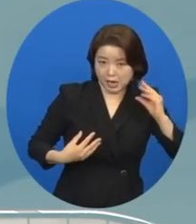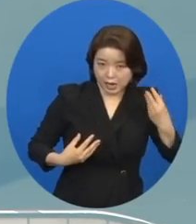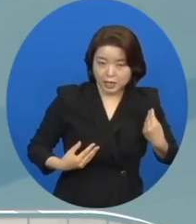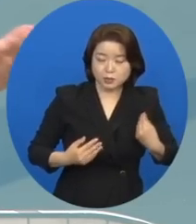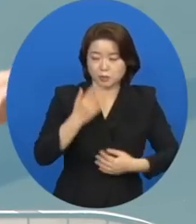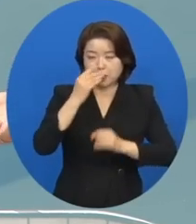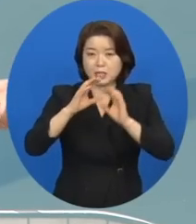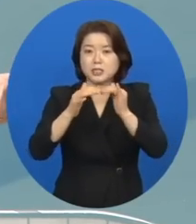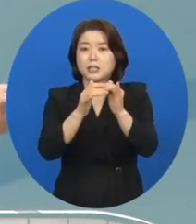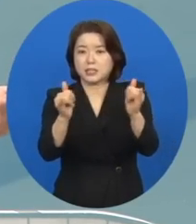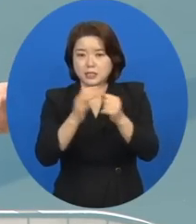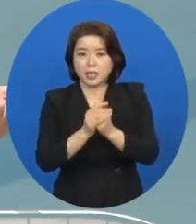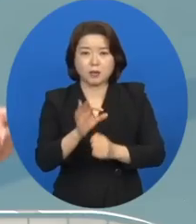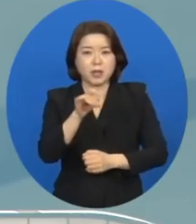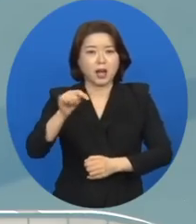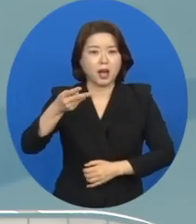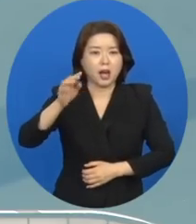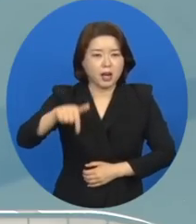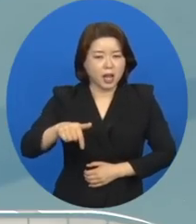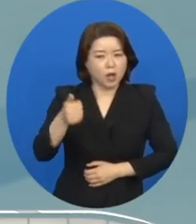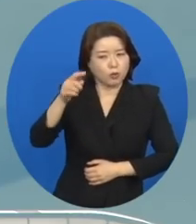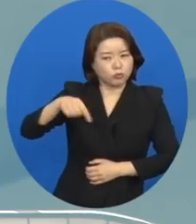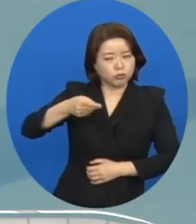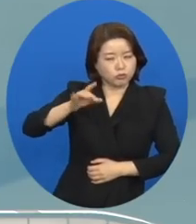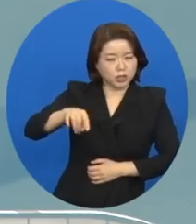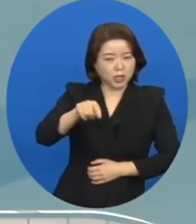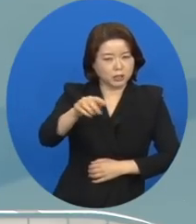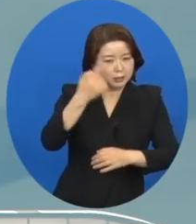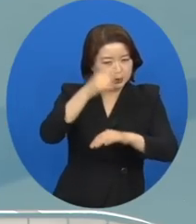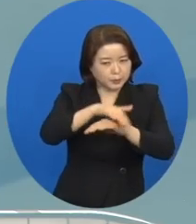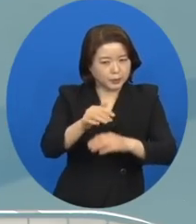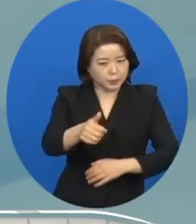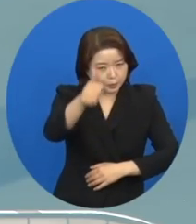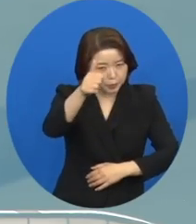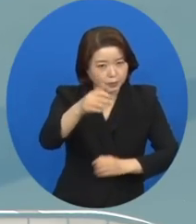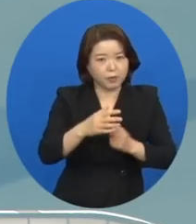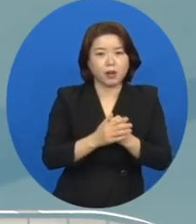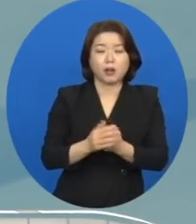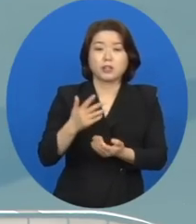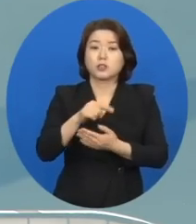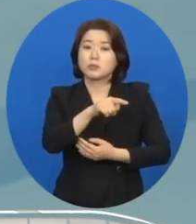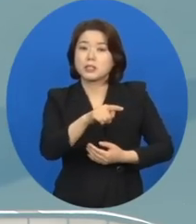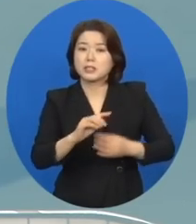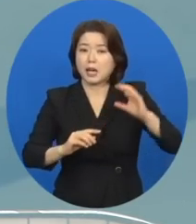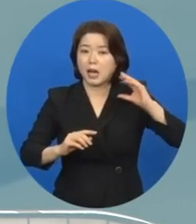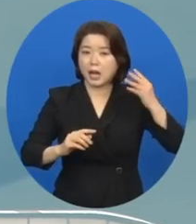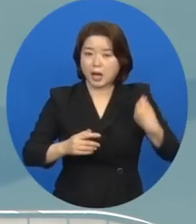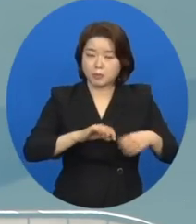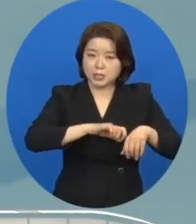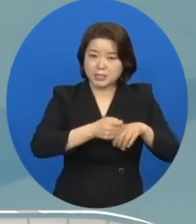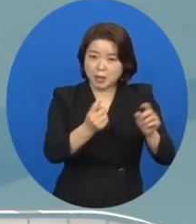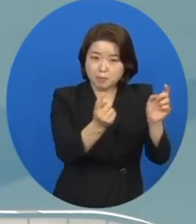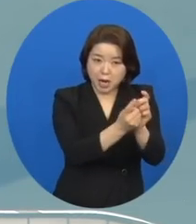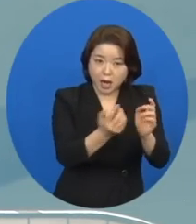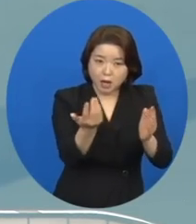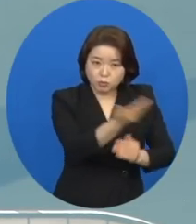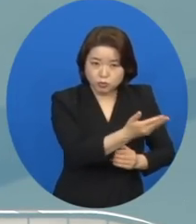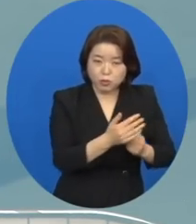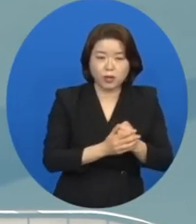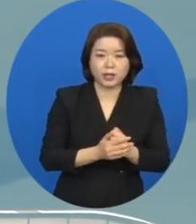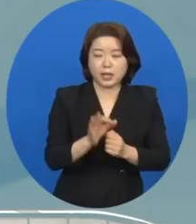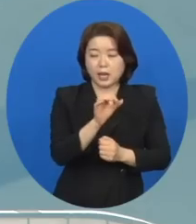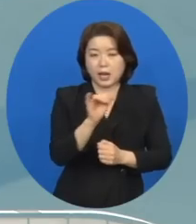모략보다 더 좋다고 찬성했다. 주님께서 이미 압살롬의 재앙을 당하게 하시려고 아히도벨의 좋은